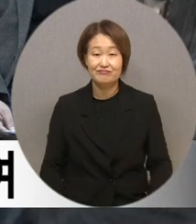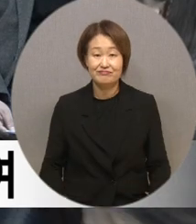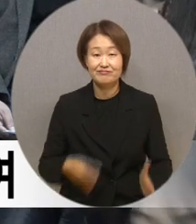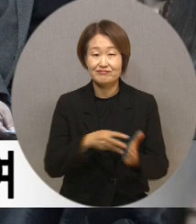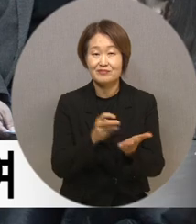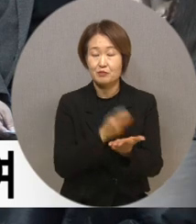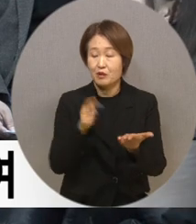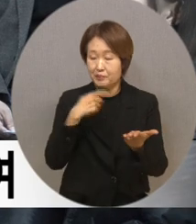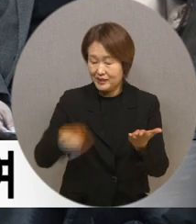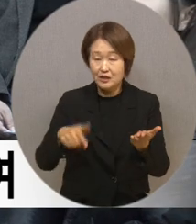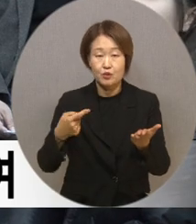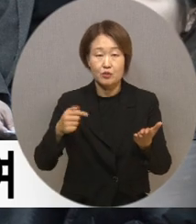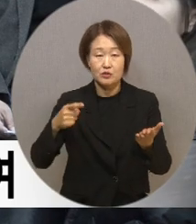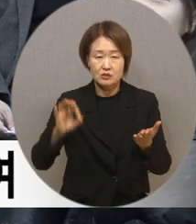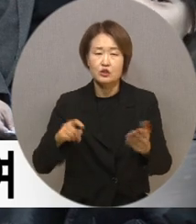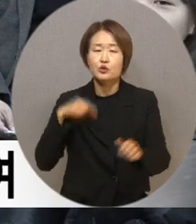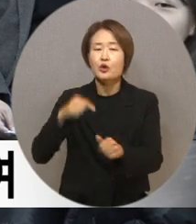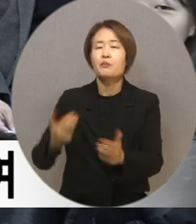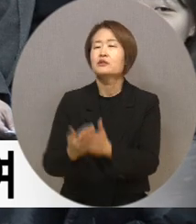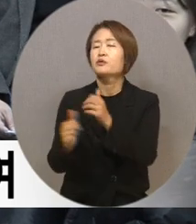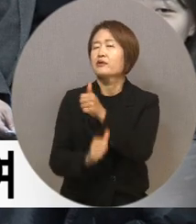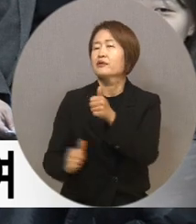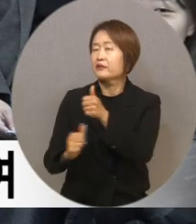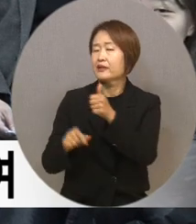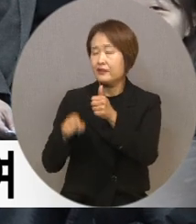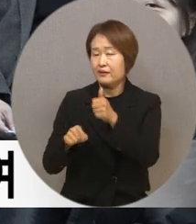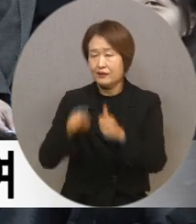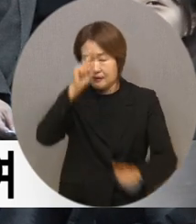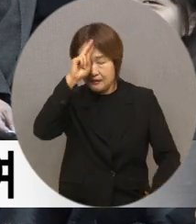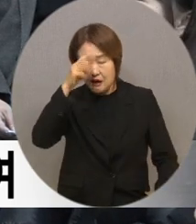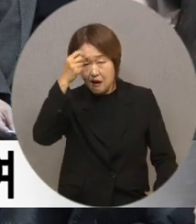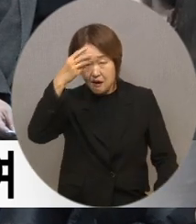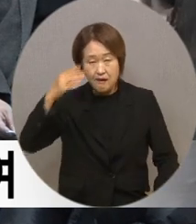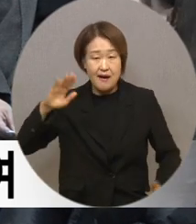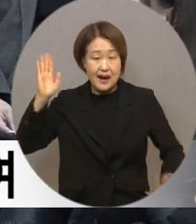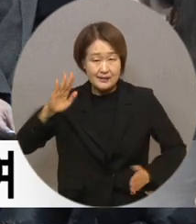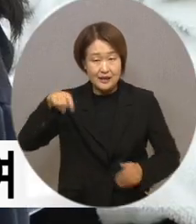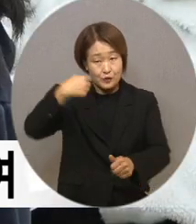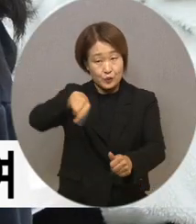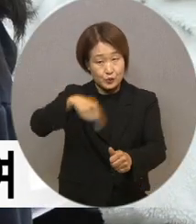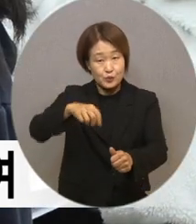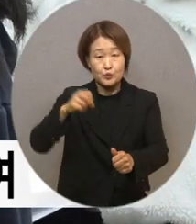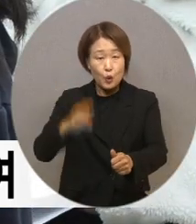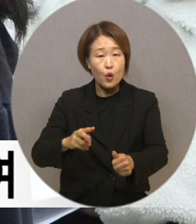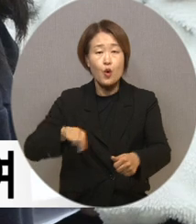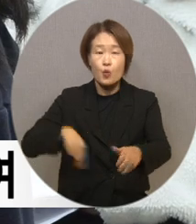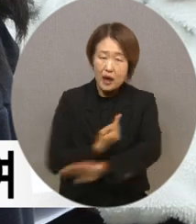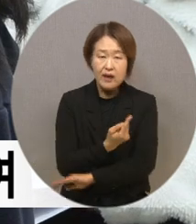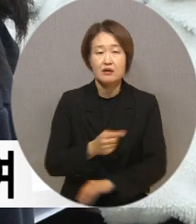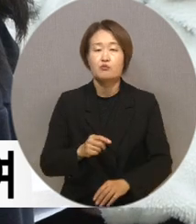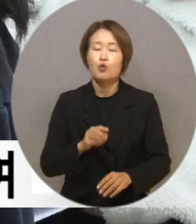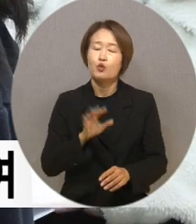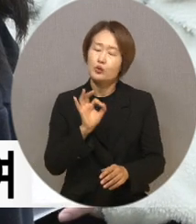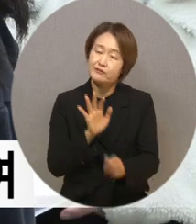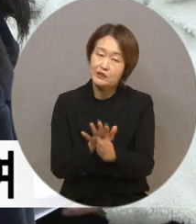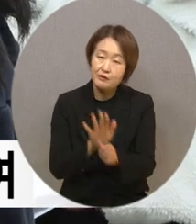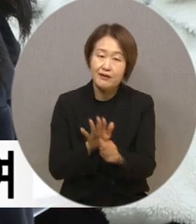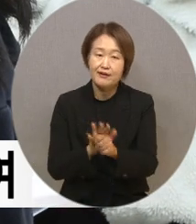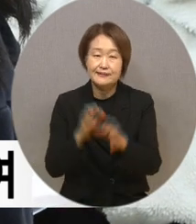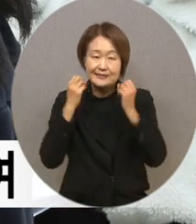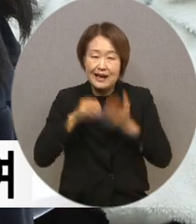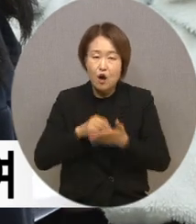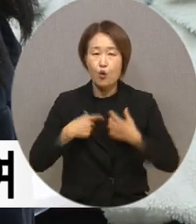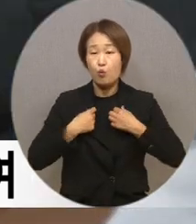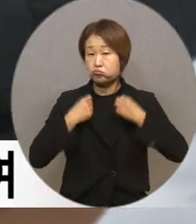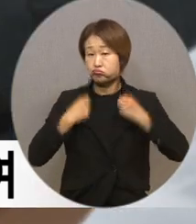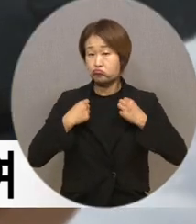사단법인 고흥군 교육발전위원회는 중고생 아카데미 운영뿐만 아니라 각종 장학 지원, 신입생 교복비